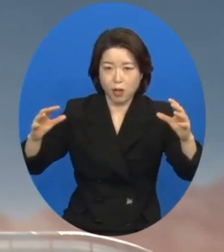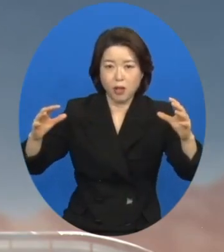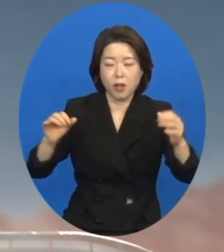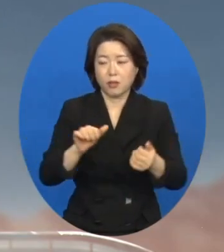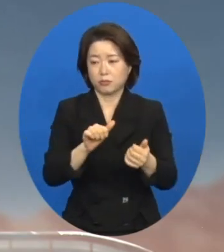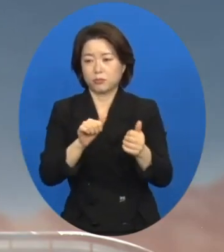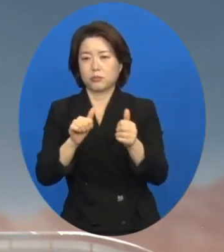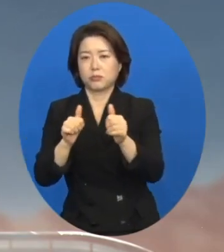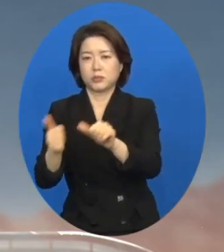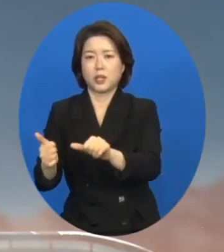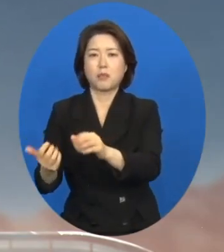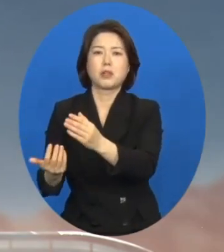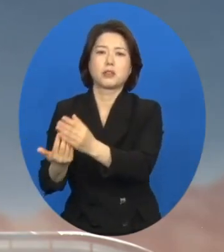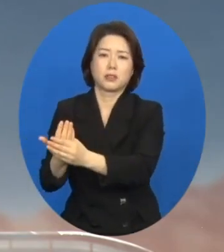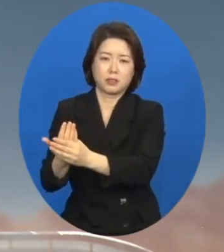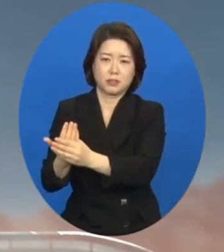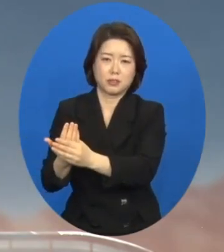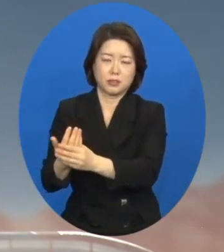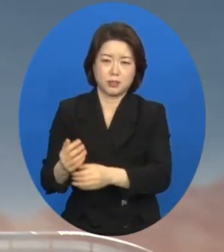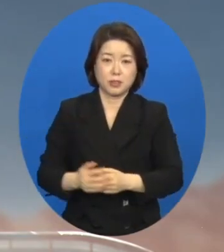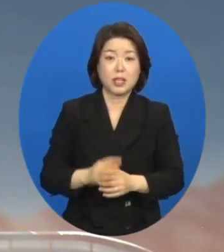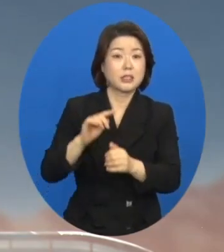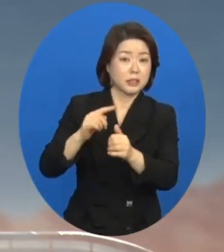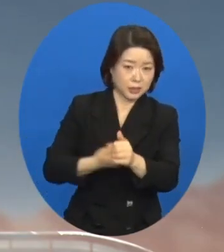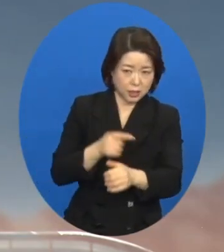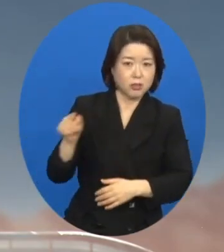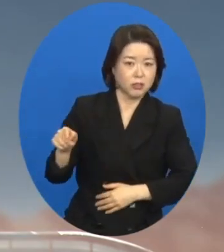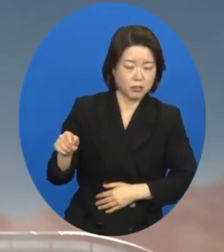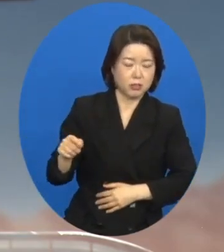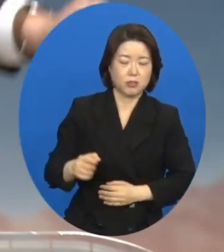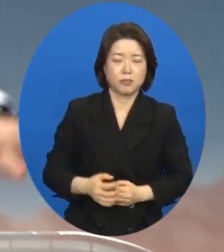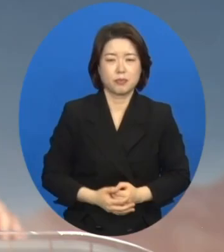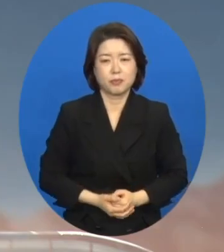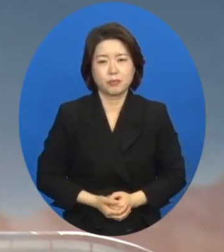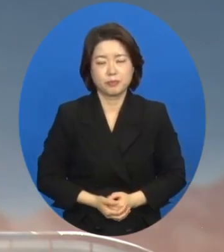사망을 낳느니라. 사망을 낳는다고요.